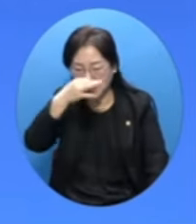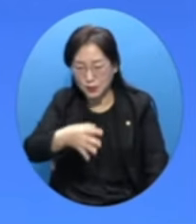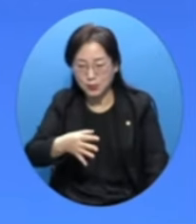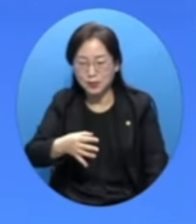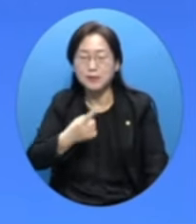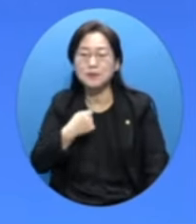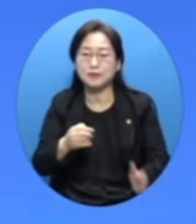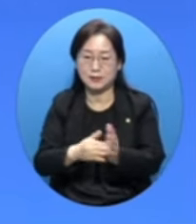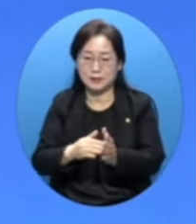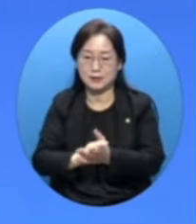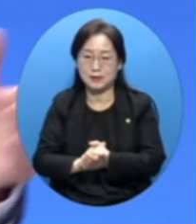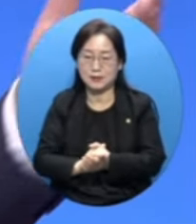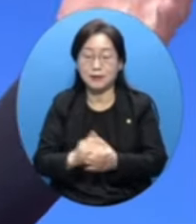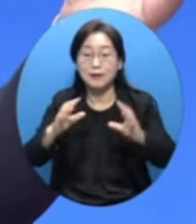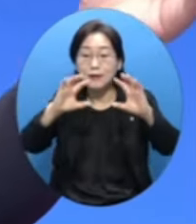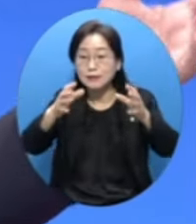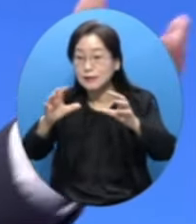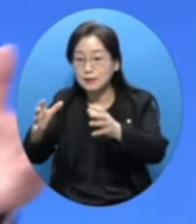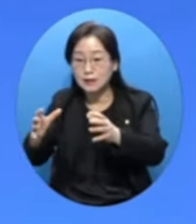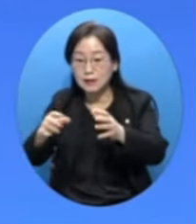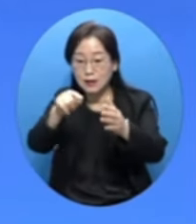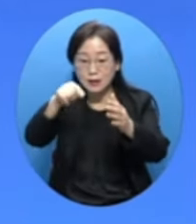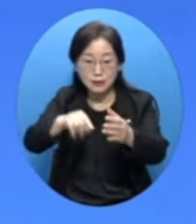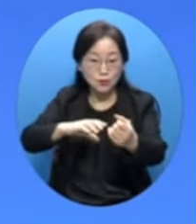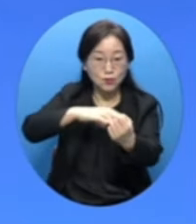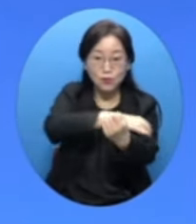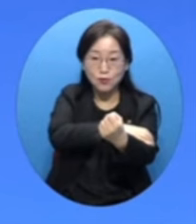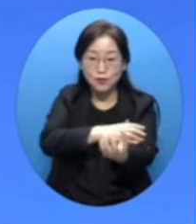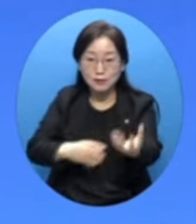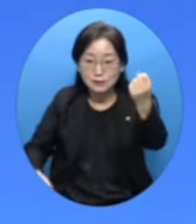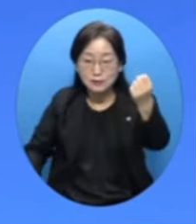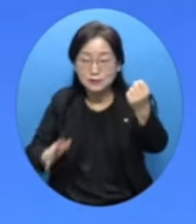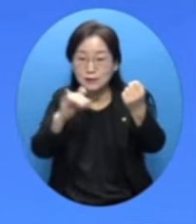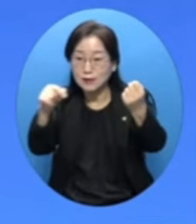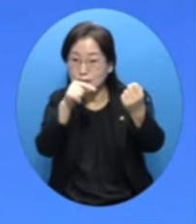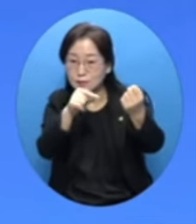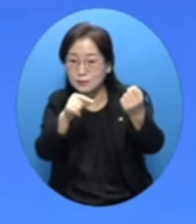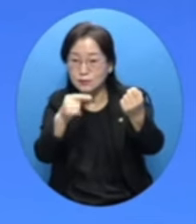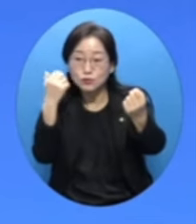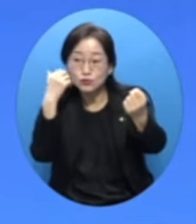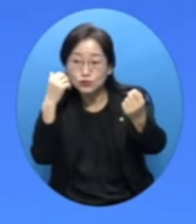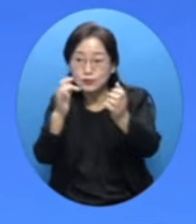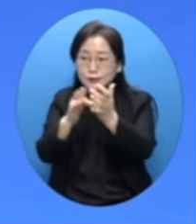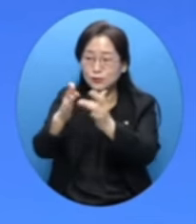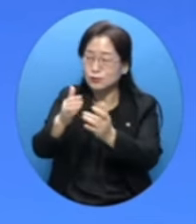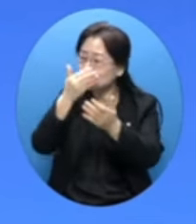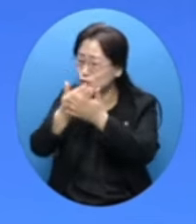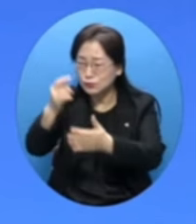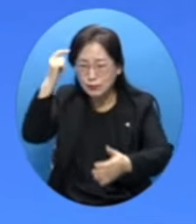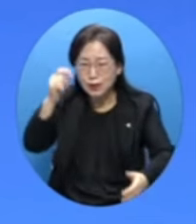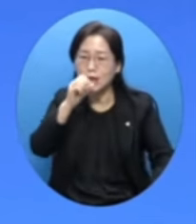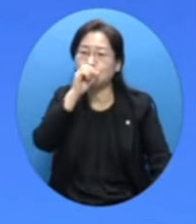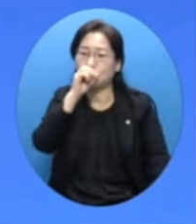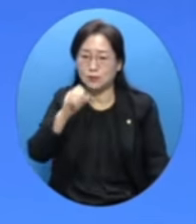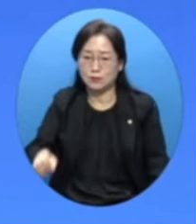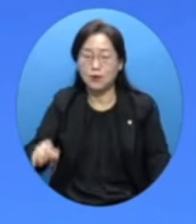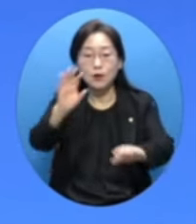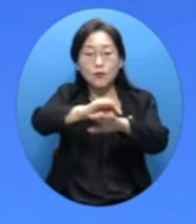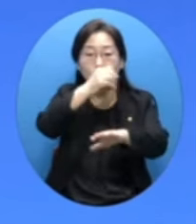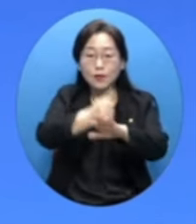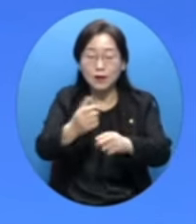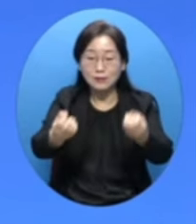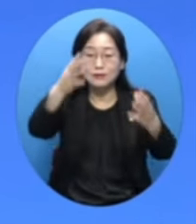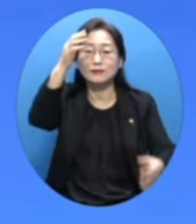사셨습니다 세상으로 세상에서 권력을 가진 사람들은 그 누구도 예수님을 존귀 여지 않았습니다 왕이나